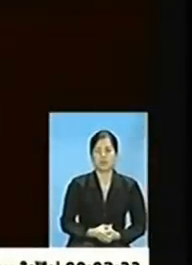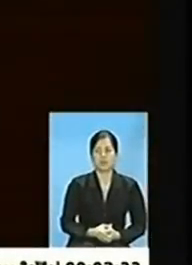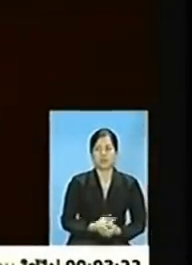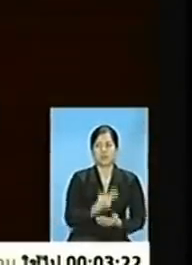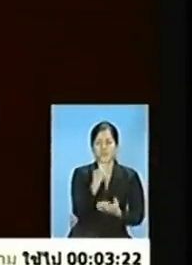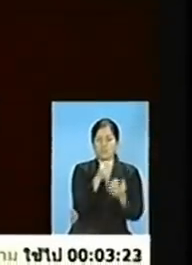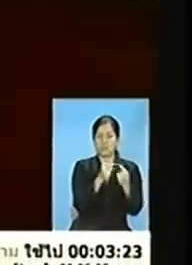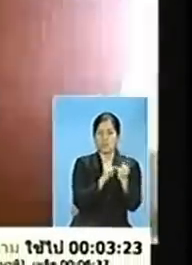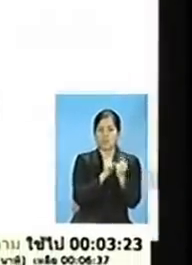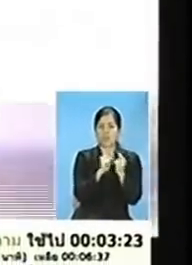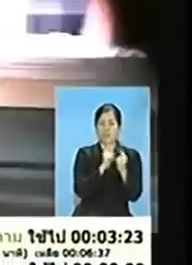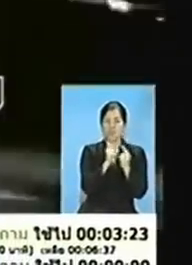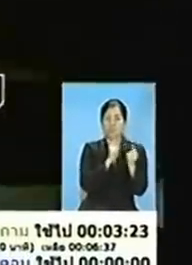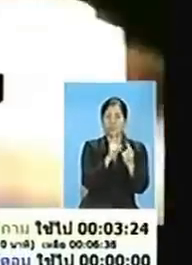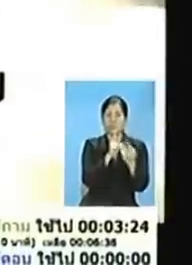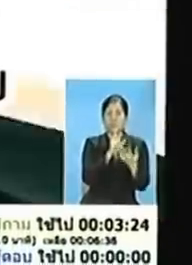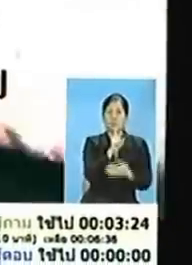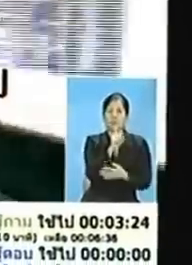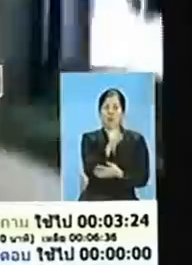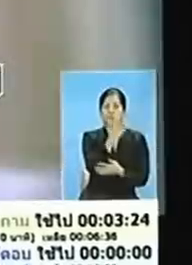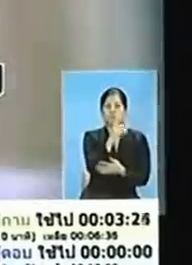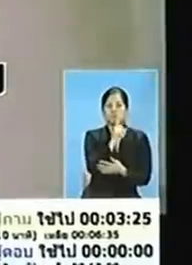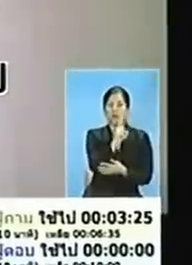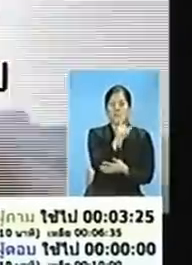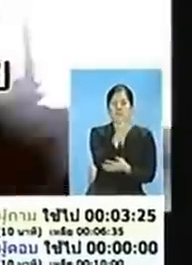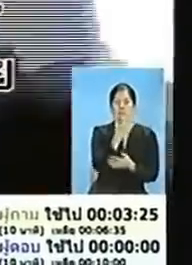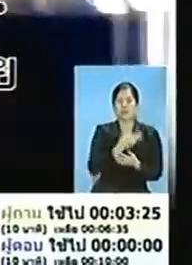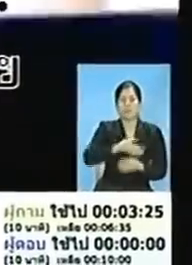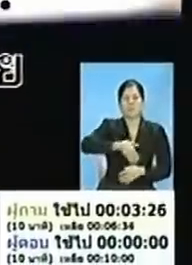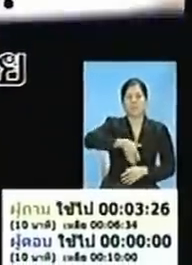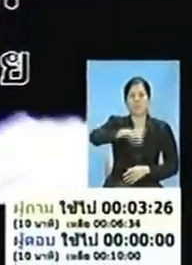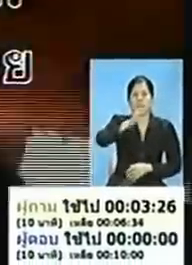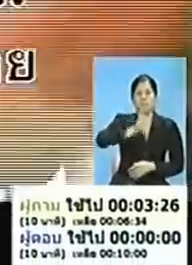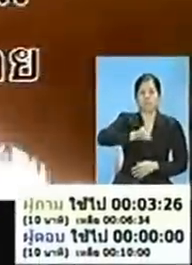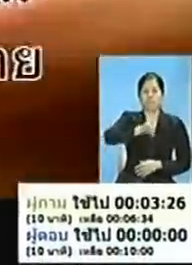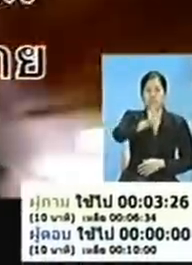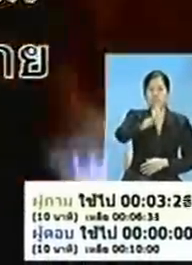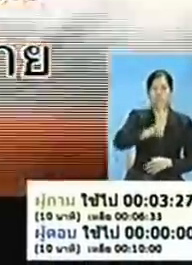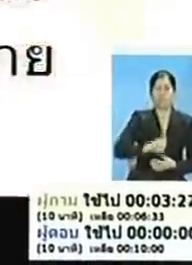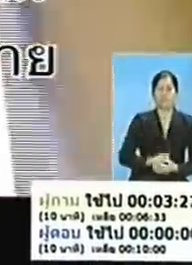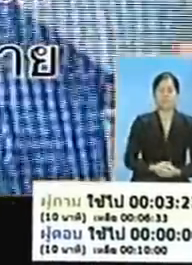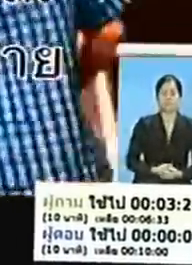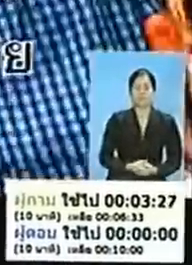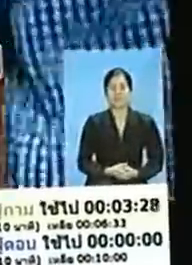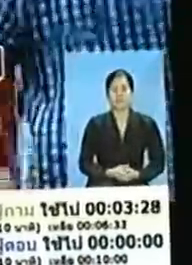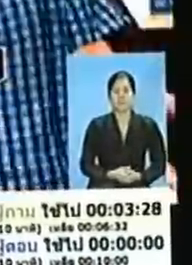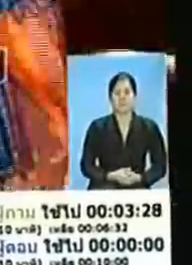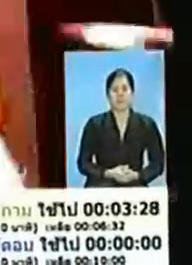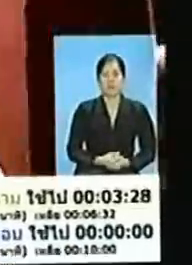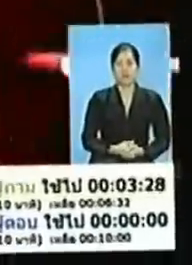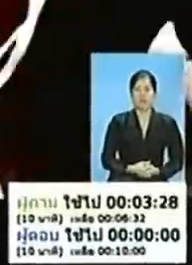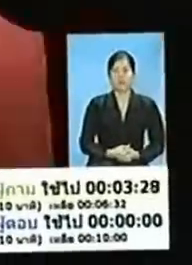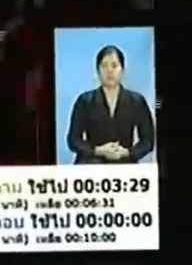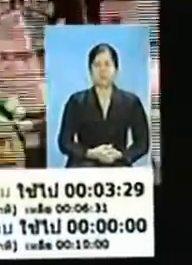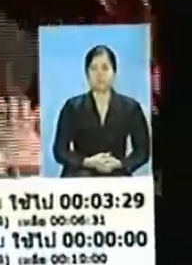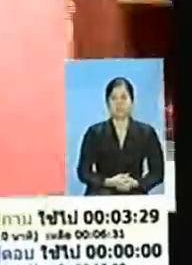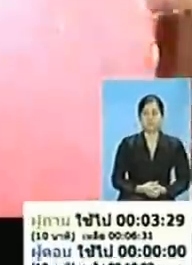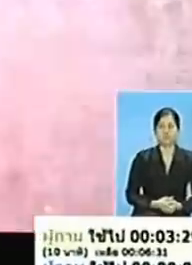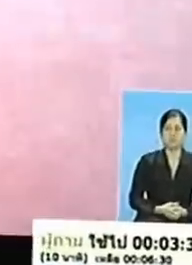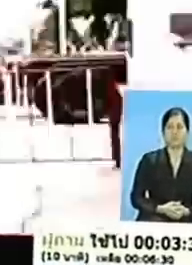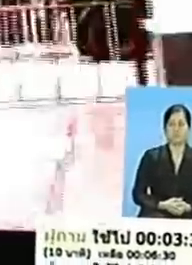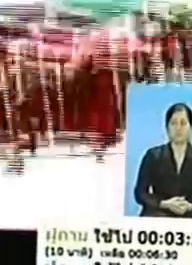ไม่ถามแล้วครับเที่ยวนี้เมื่อผ่านออกไป